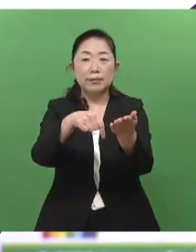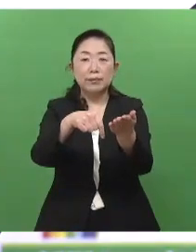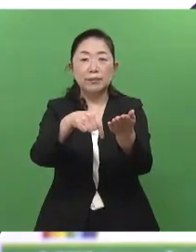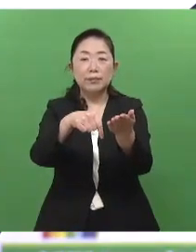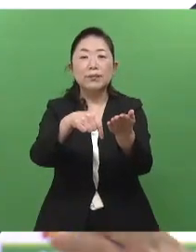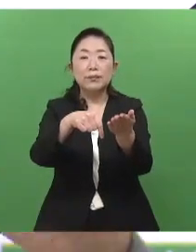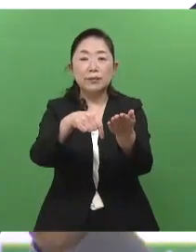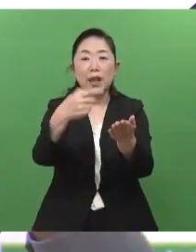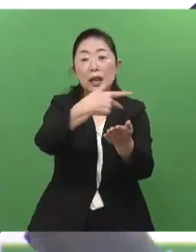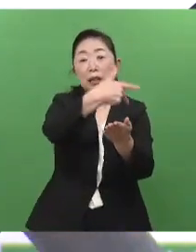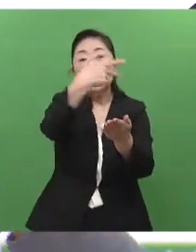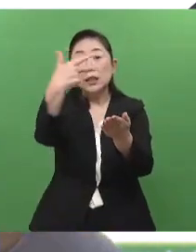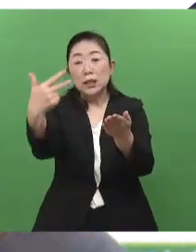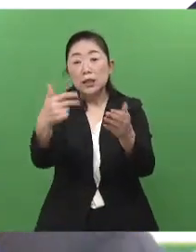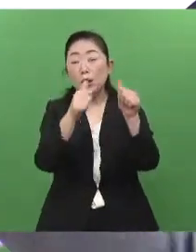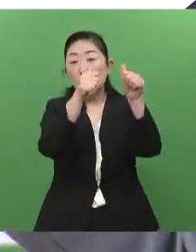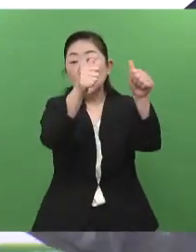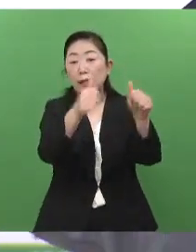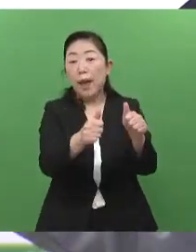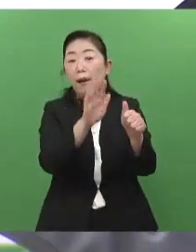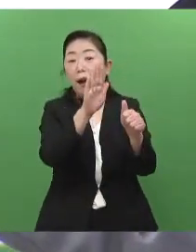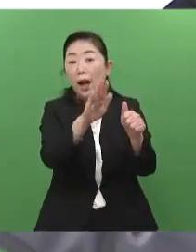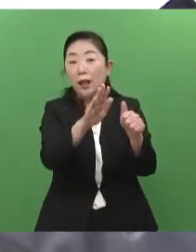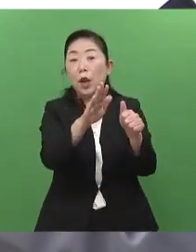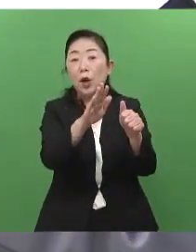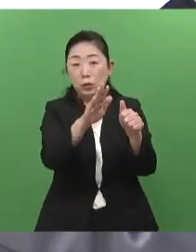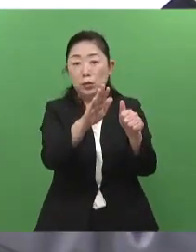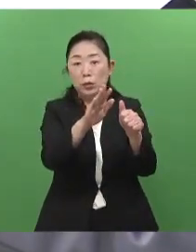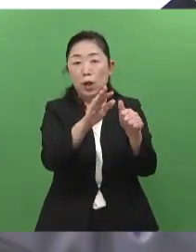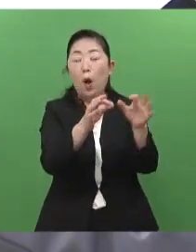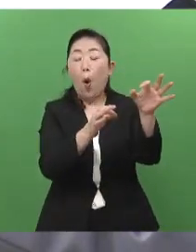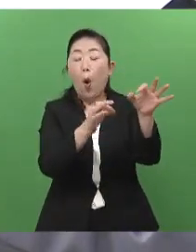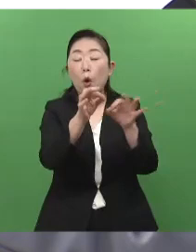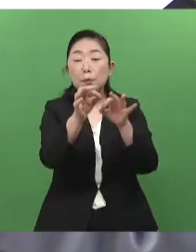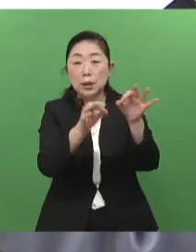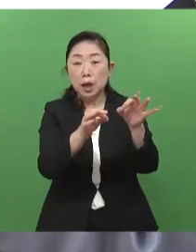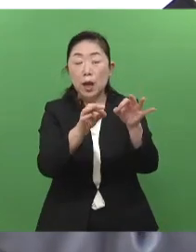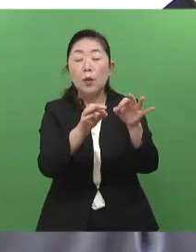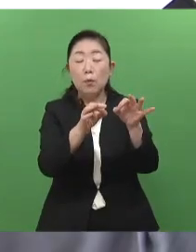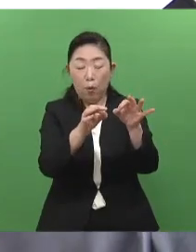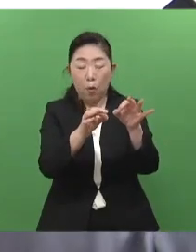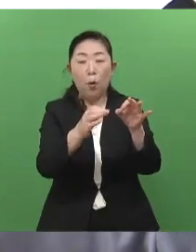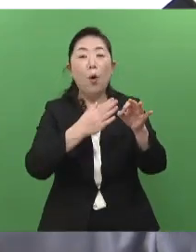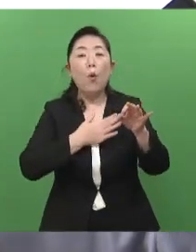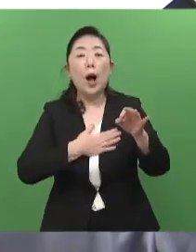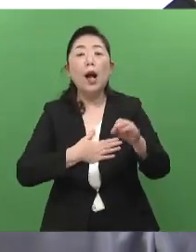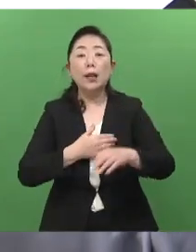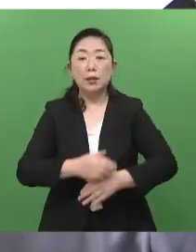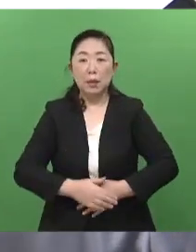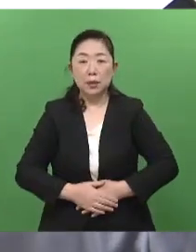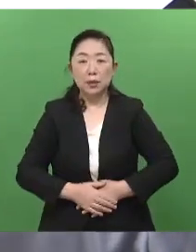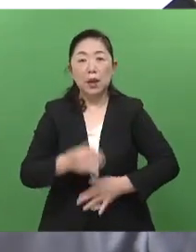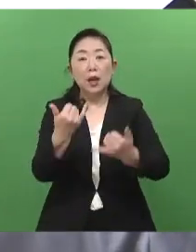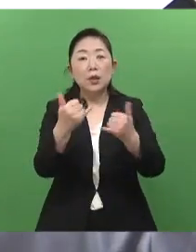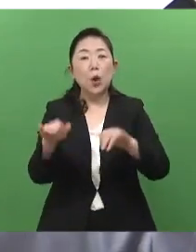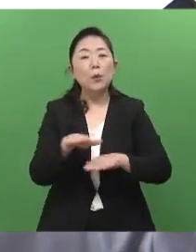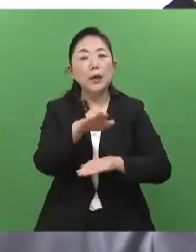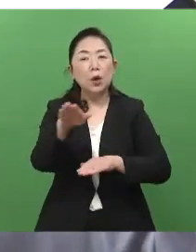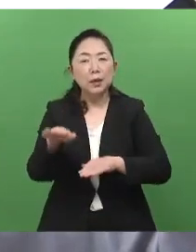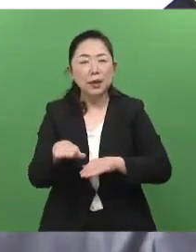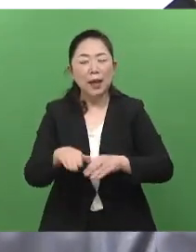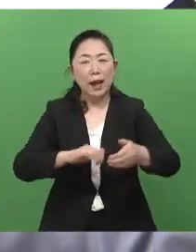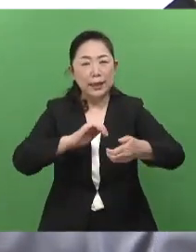のステッカーを掲示している店舗の確認もできます。ぜひ都民の皆さんにはこの情報